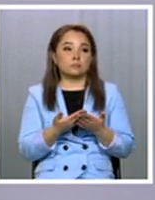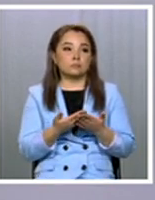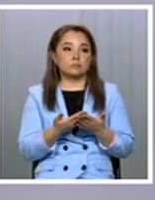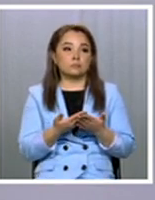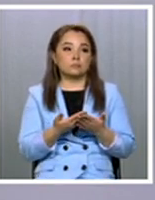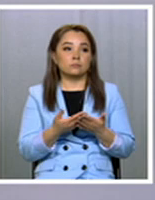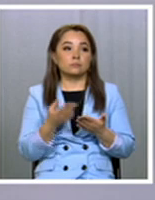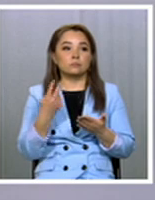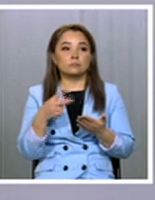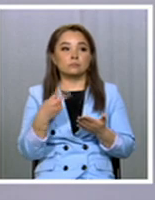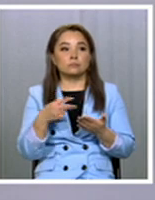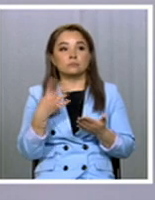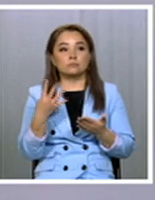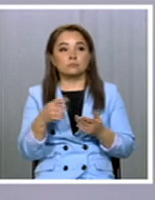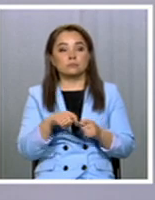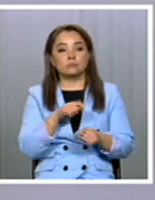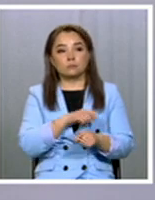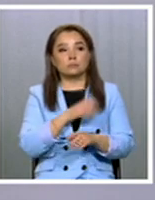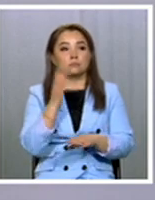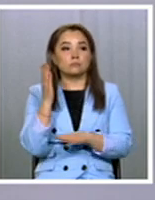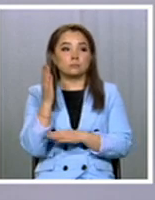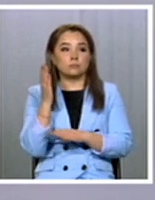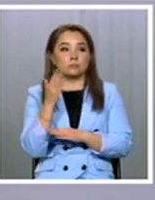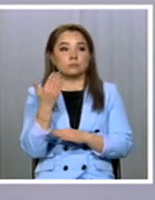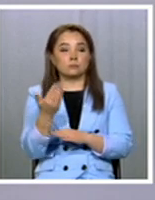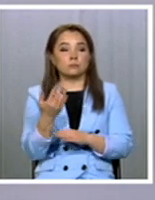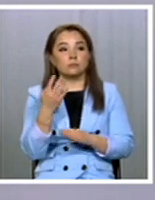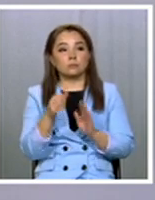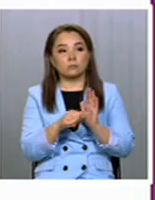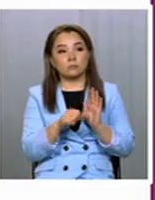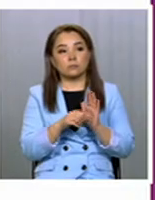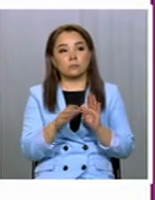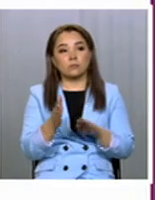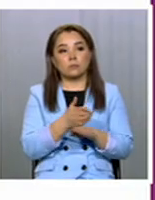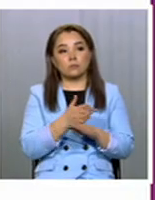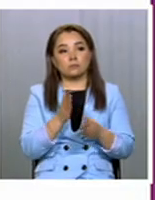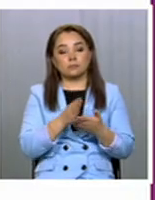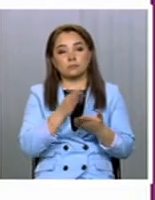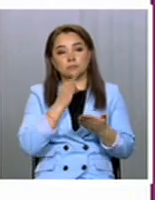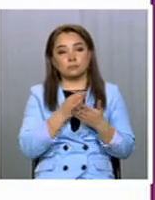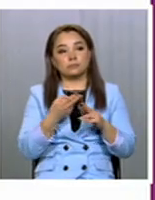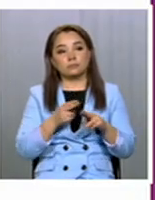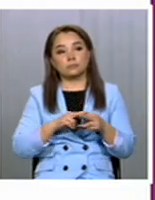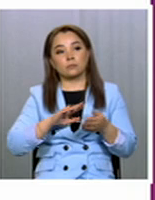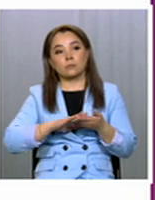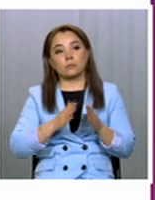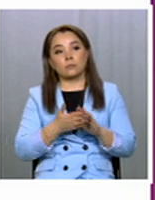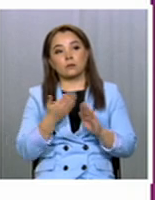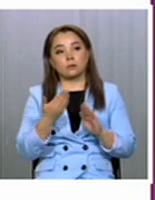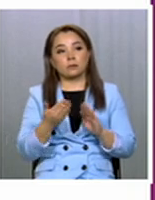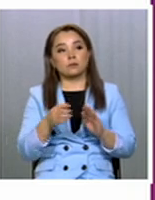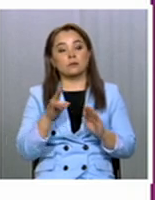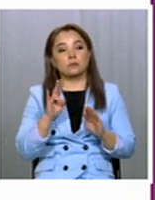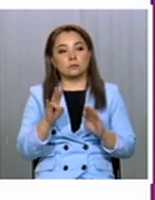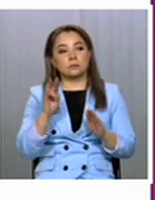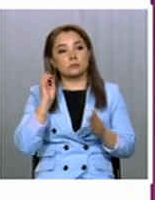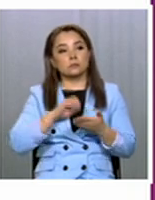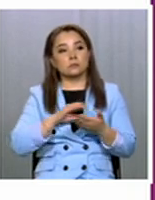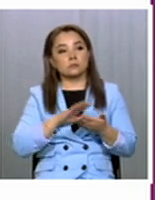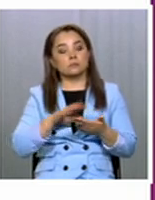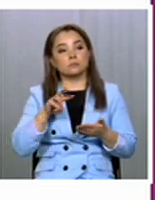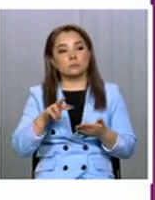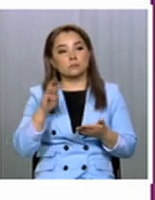қарайық, 24 метр ағашты 6 бөлікке бөлу. Бұл жағдайда N саны M